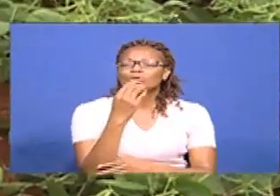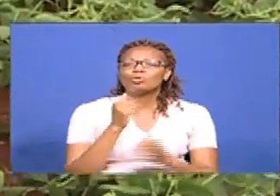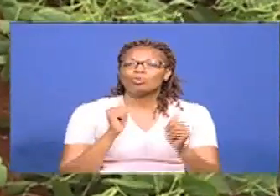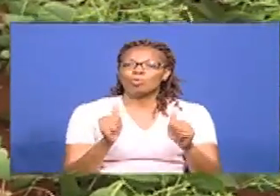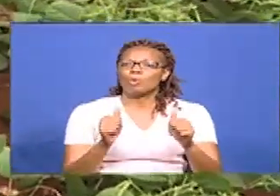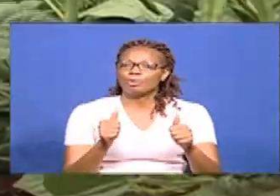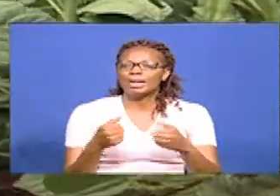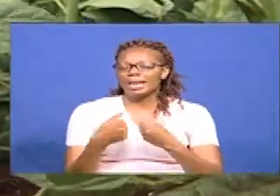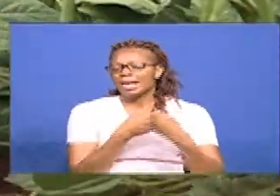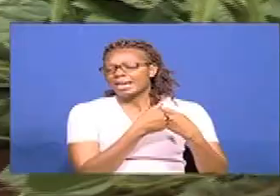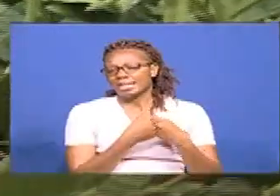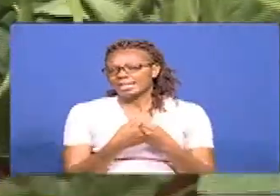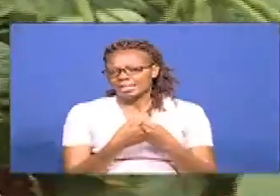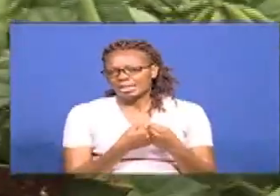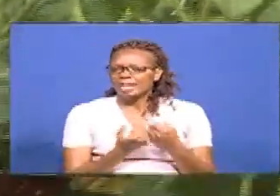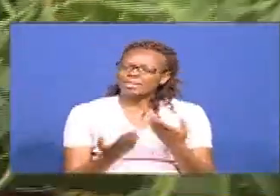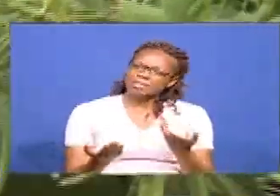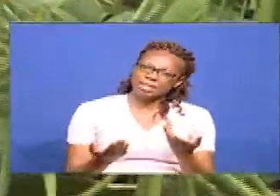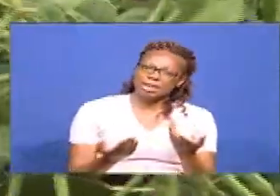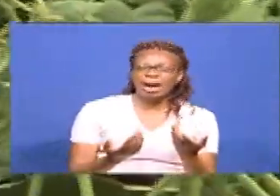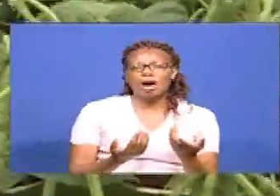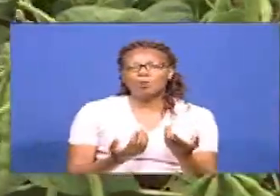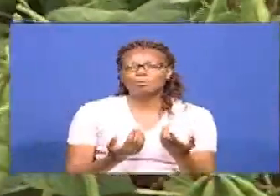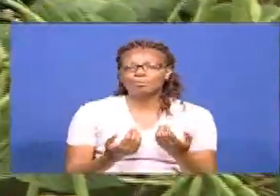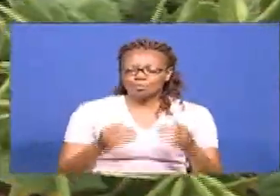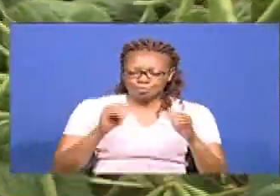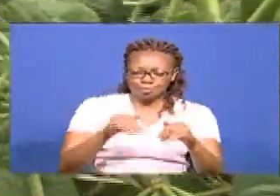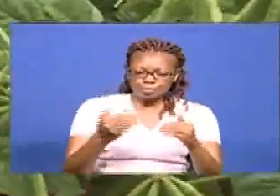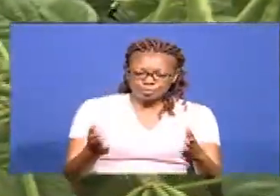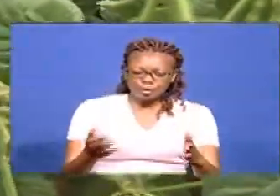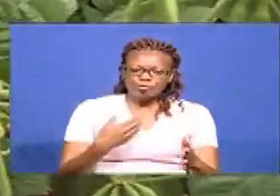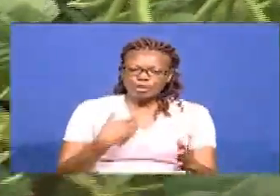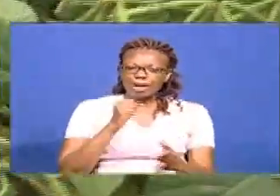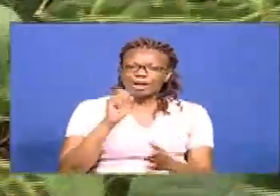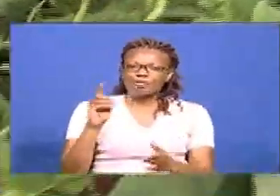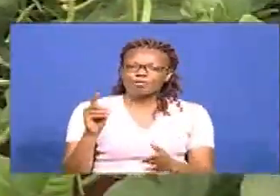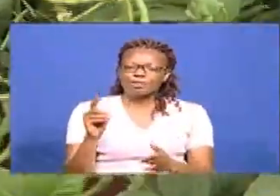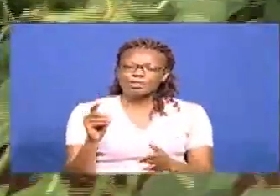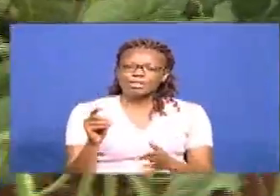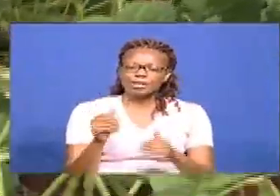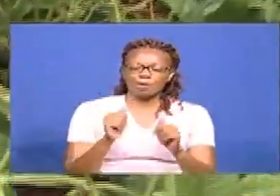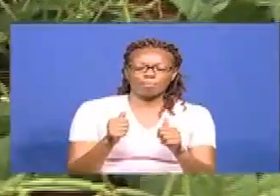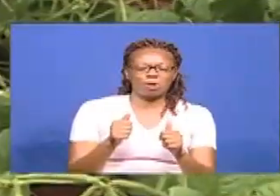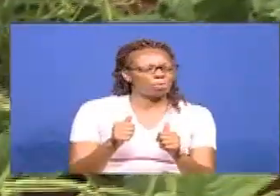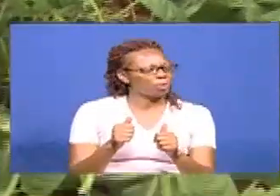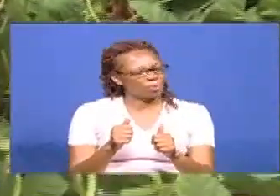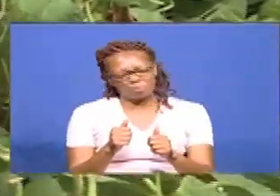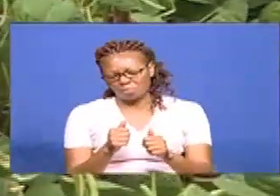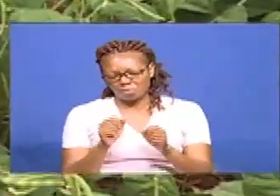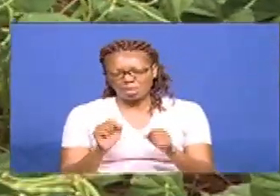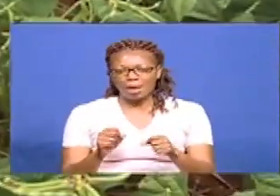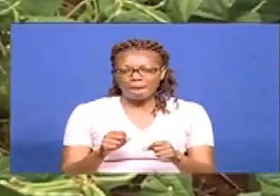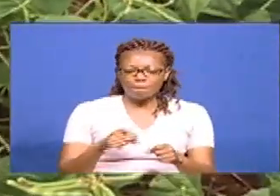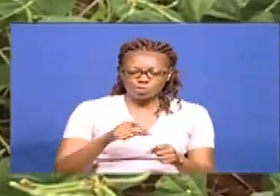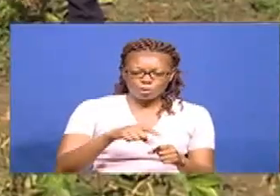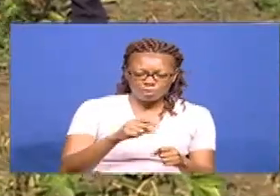katika maeneo kame kama Ukambani, wakulima hawajapata ile mbegu inayozaa vizuri na inaweza kustahimili